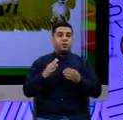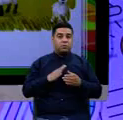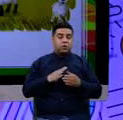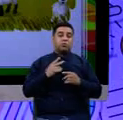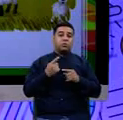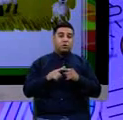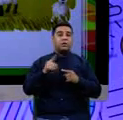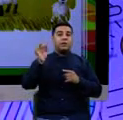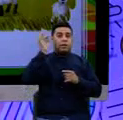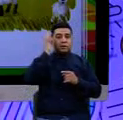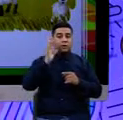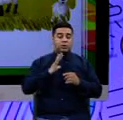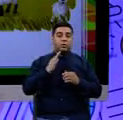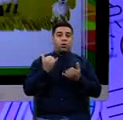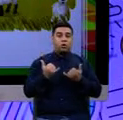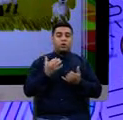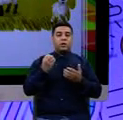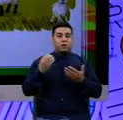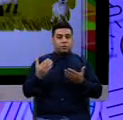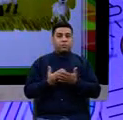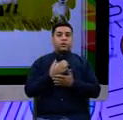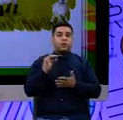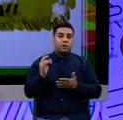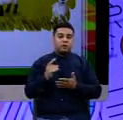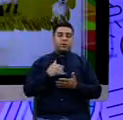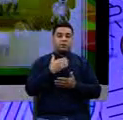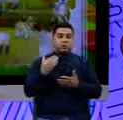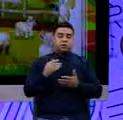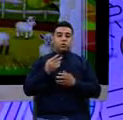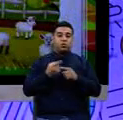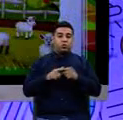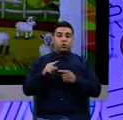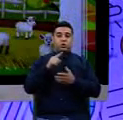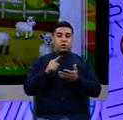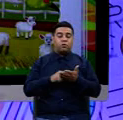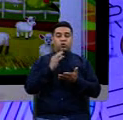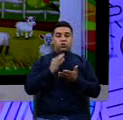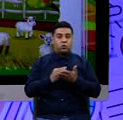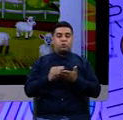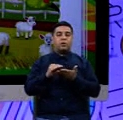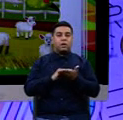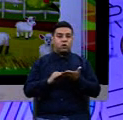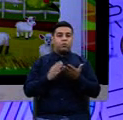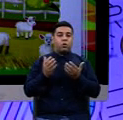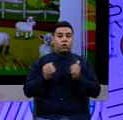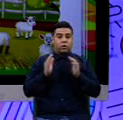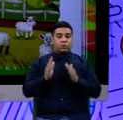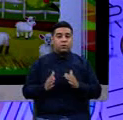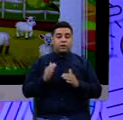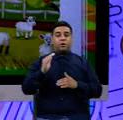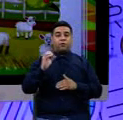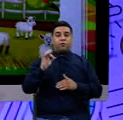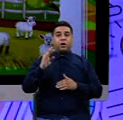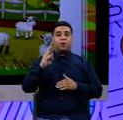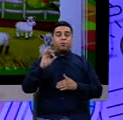Yodingizga tushdimi? Unday bo'lsa, hozir yana bir bor ushbu savolga javobni takrorlab olamiz. Demak,